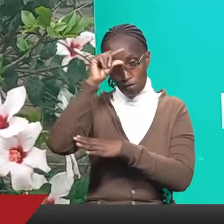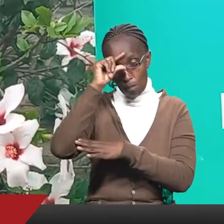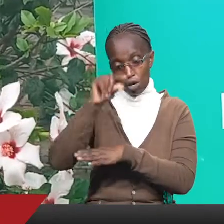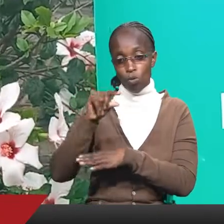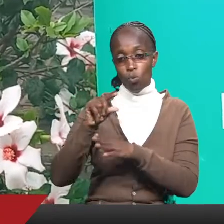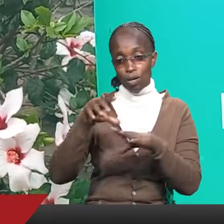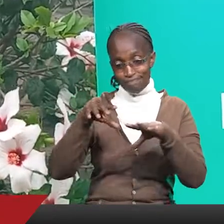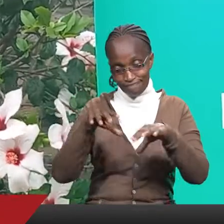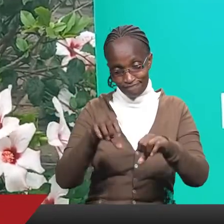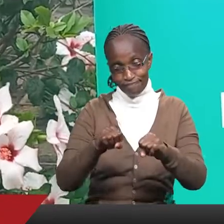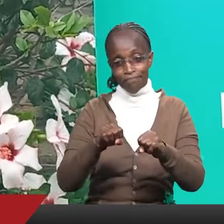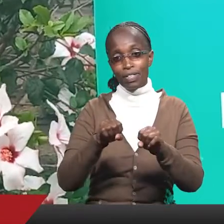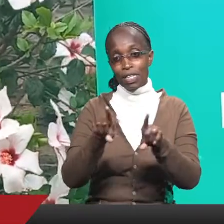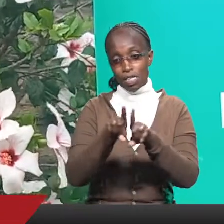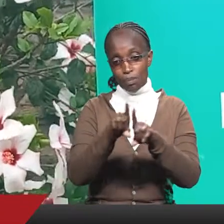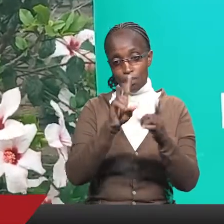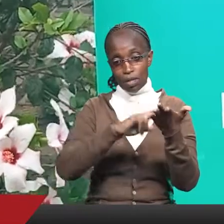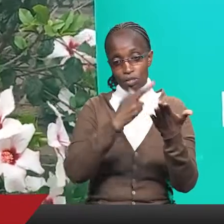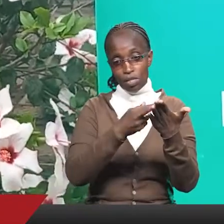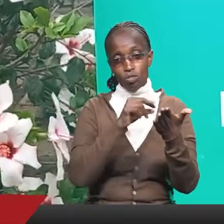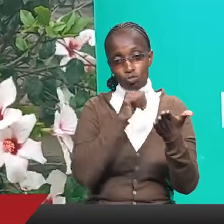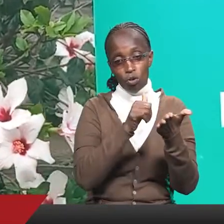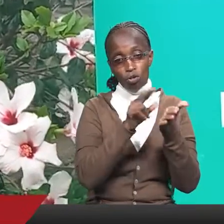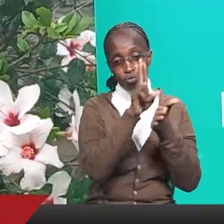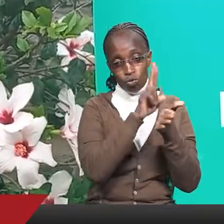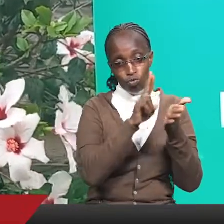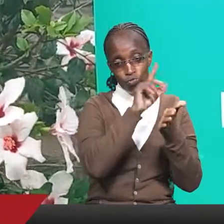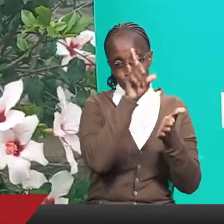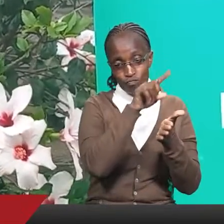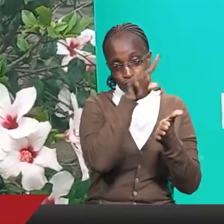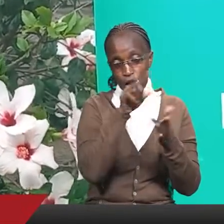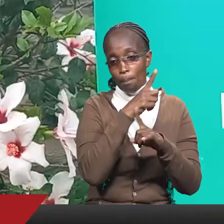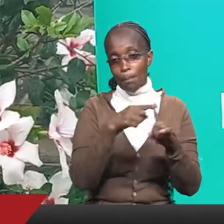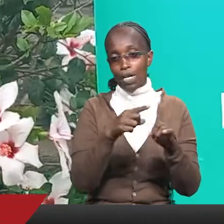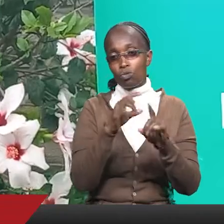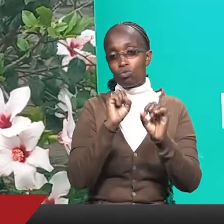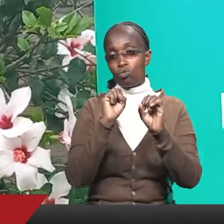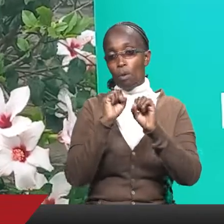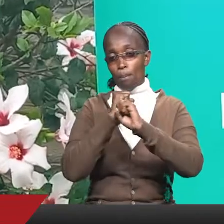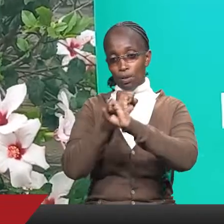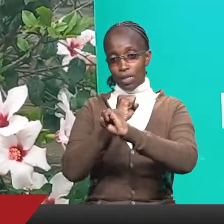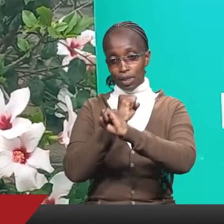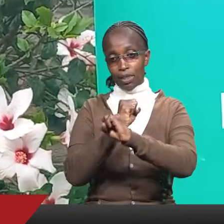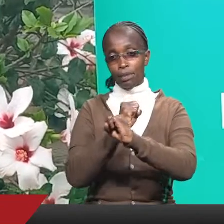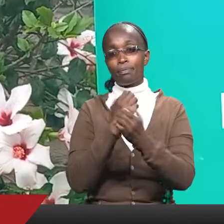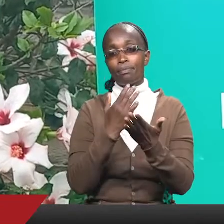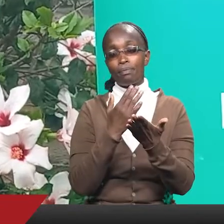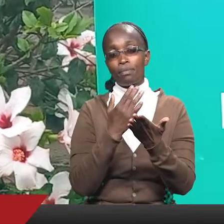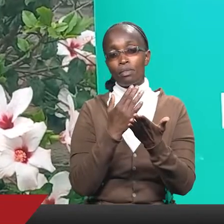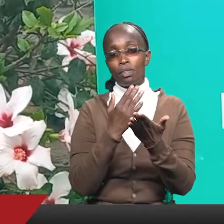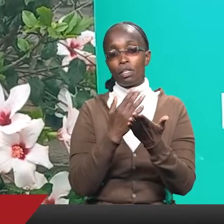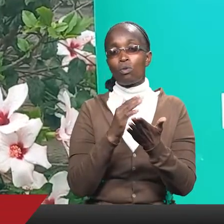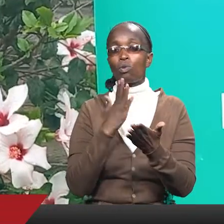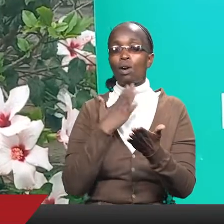will take over those assets not to misuse but to safeguard in public interest.